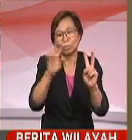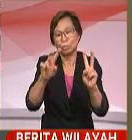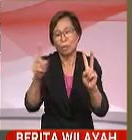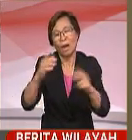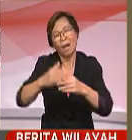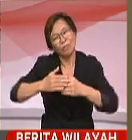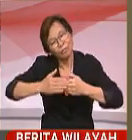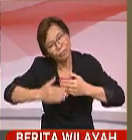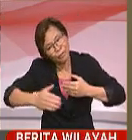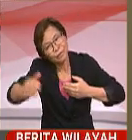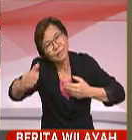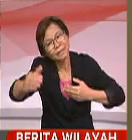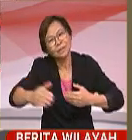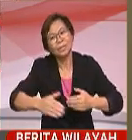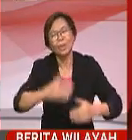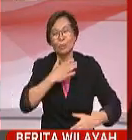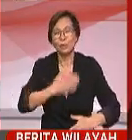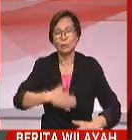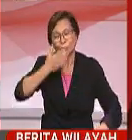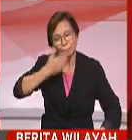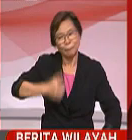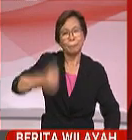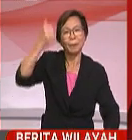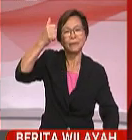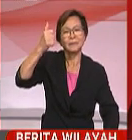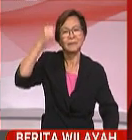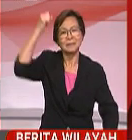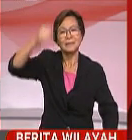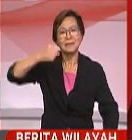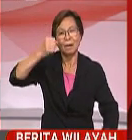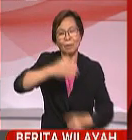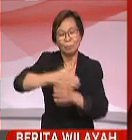and beyond. Wish you all the very best. Baik, saudara,